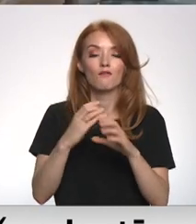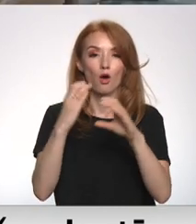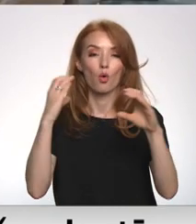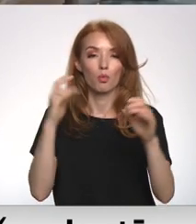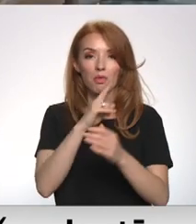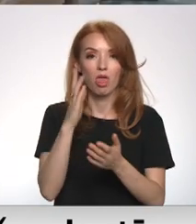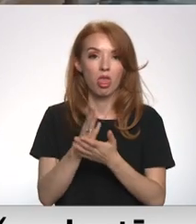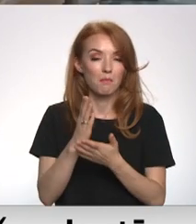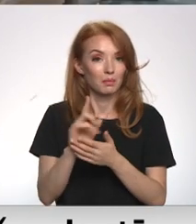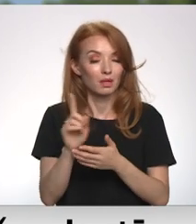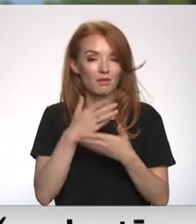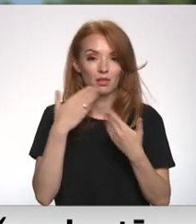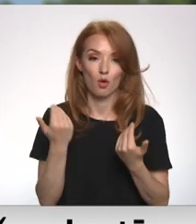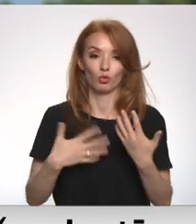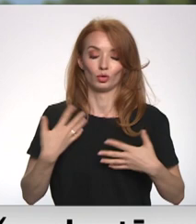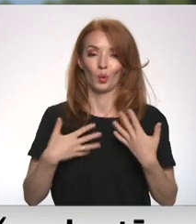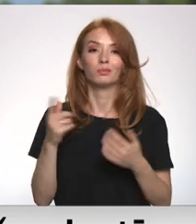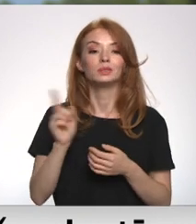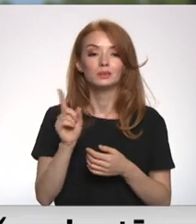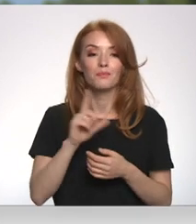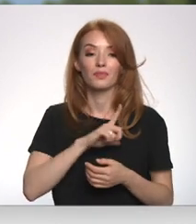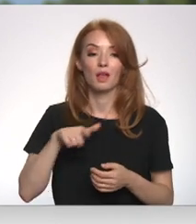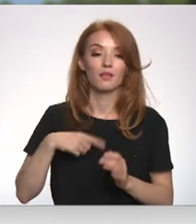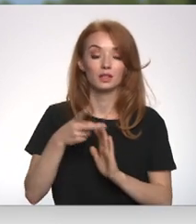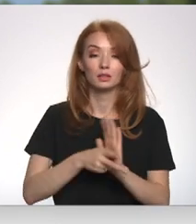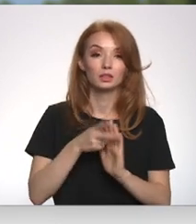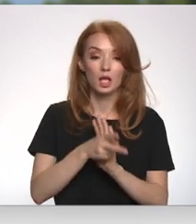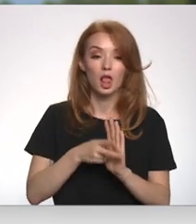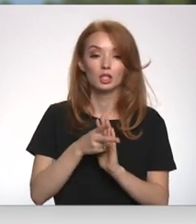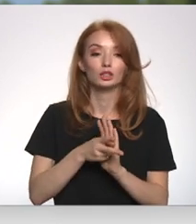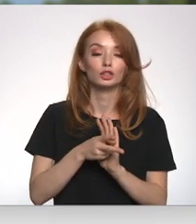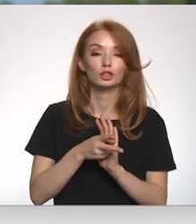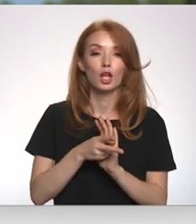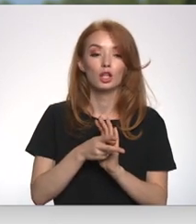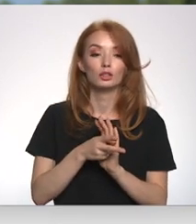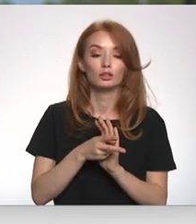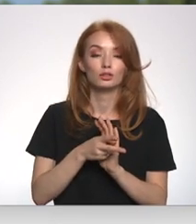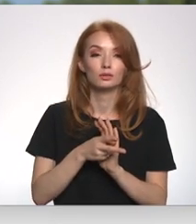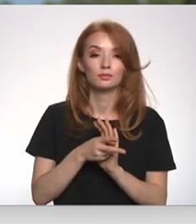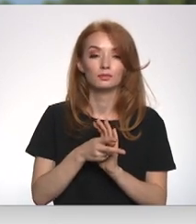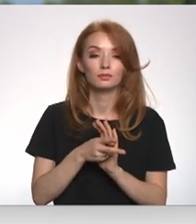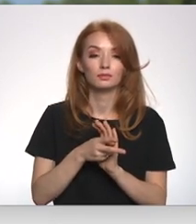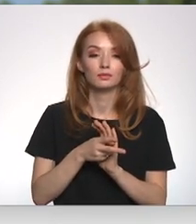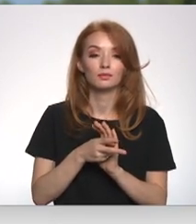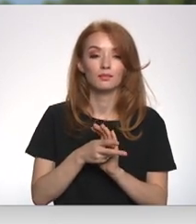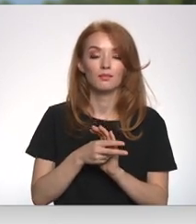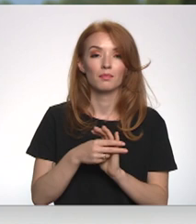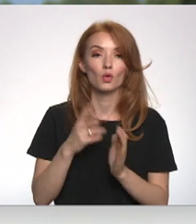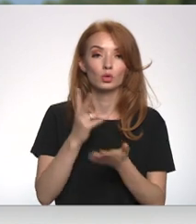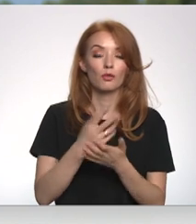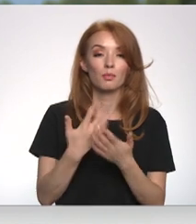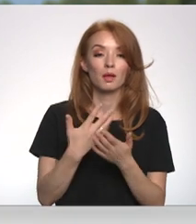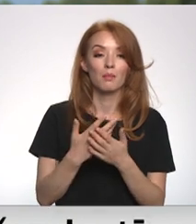sezonā pastāv joprojām. Latvijas dzelzceļš Latvijas reģiona atsevišķiem uzņēmumiem ir, nu, piemēram,